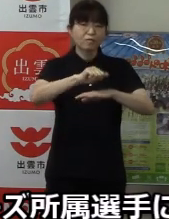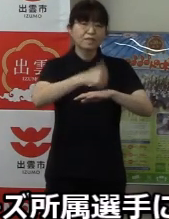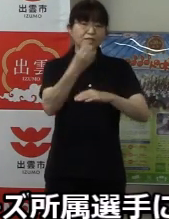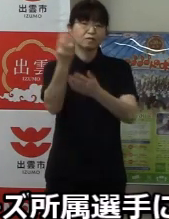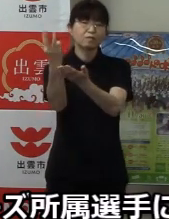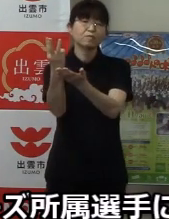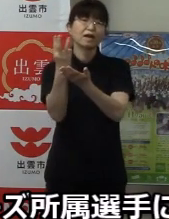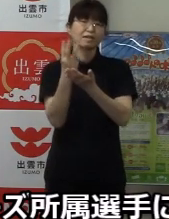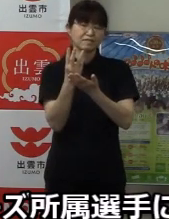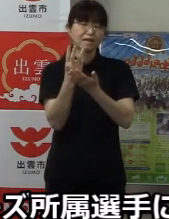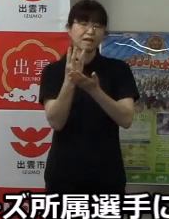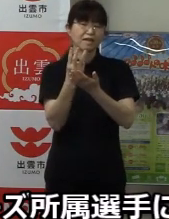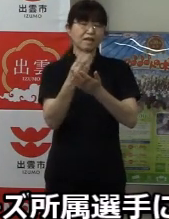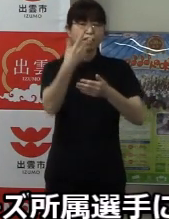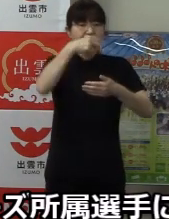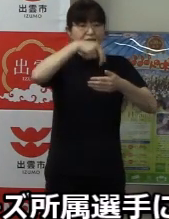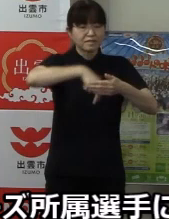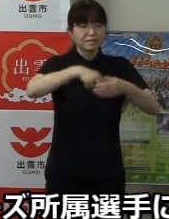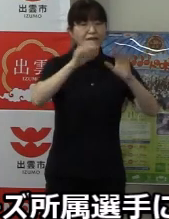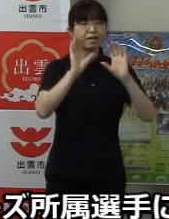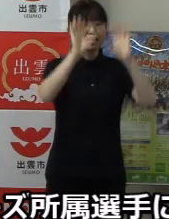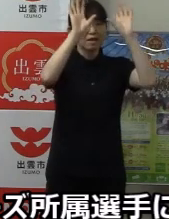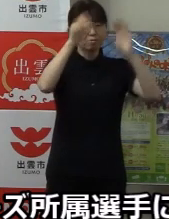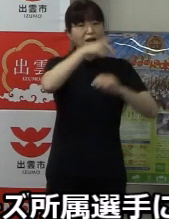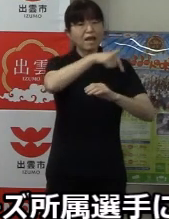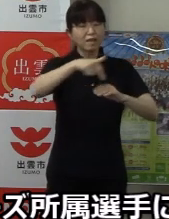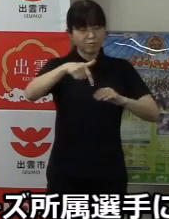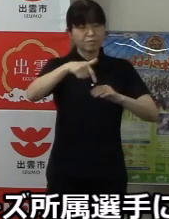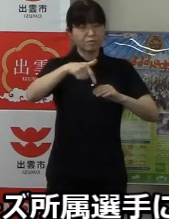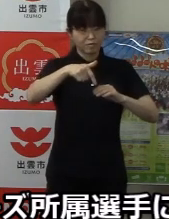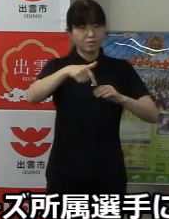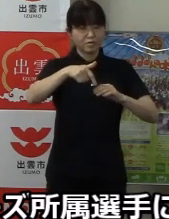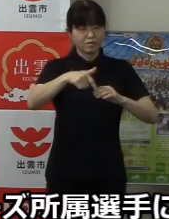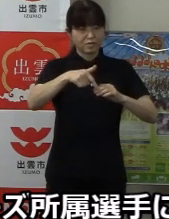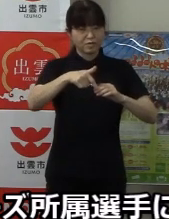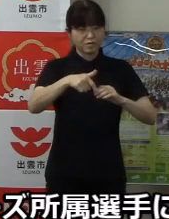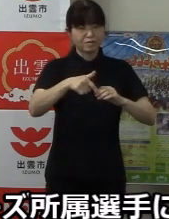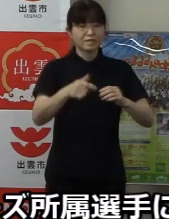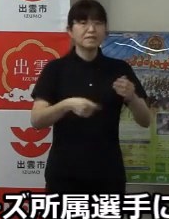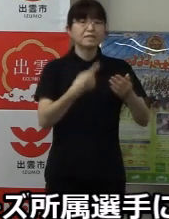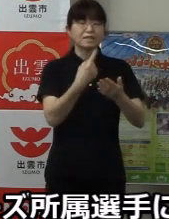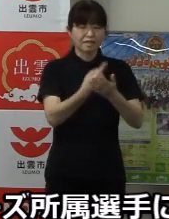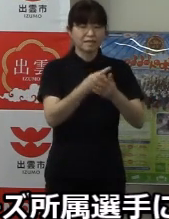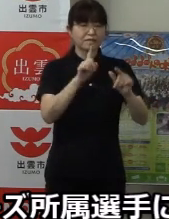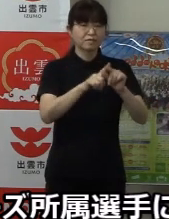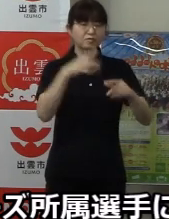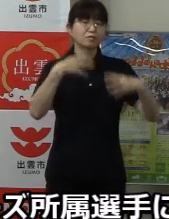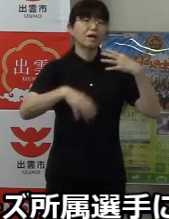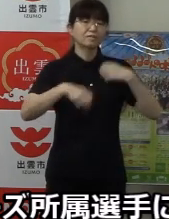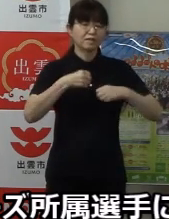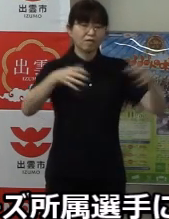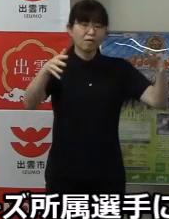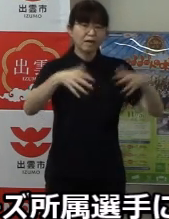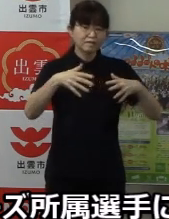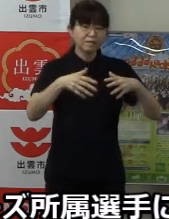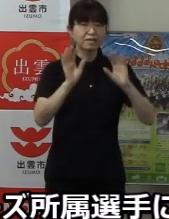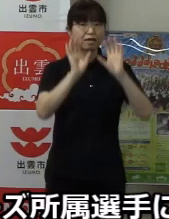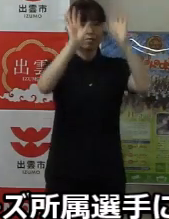内でバレー部に所属する中学生を対象としたバレー教室を開催をいたします。